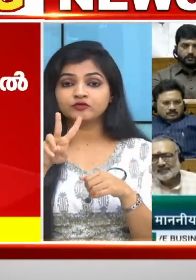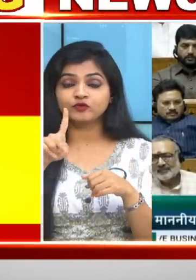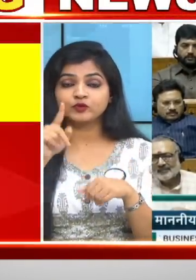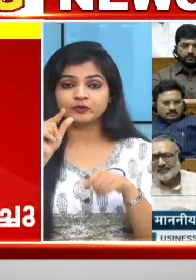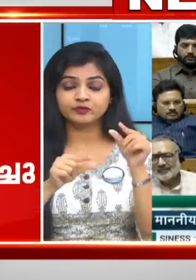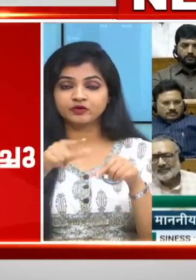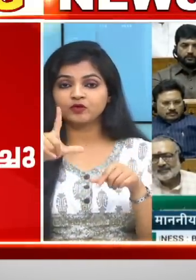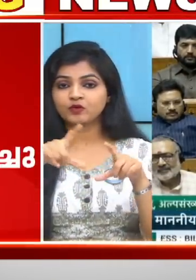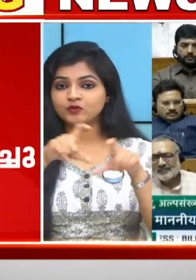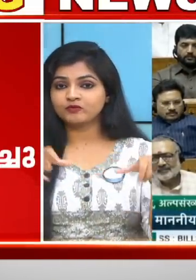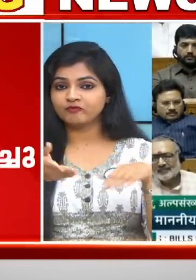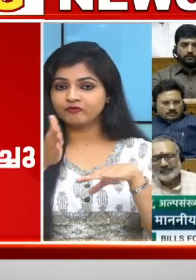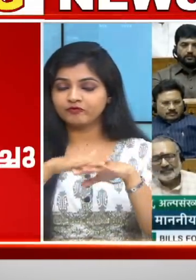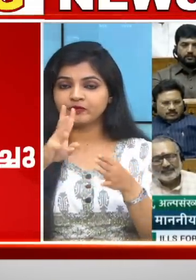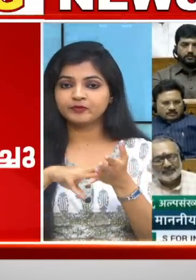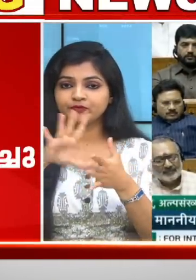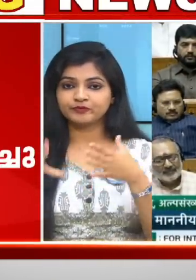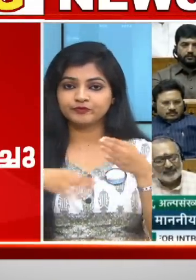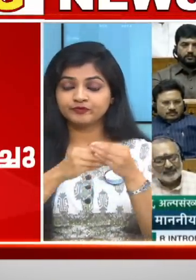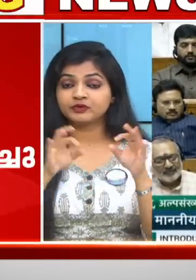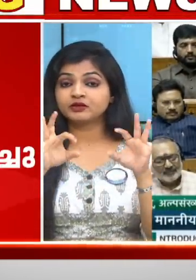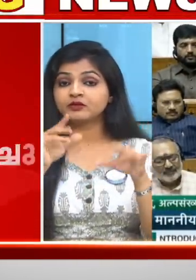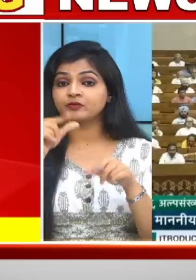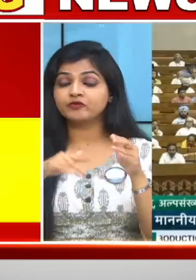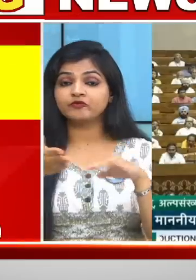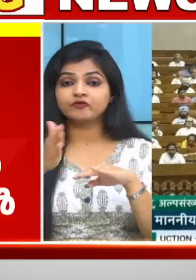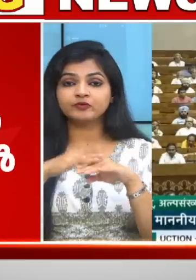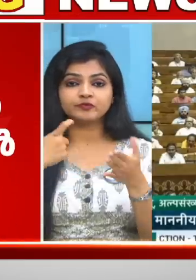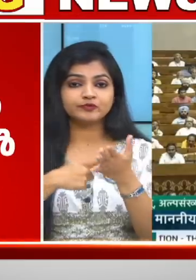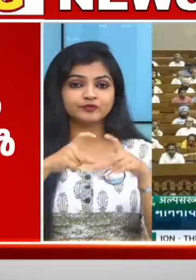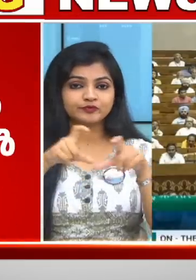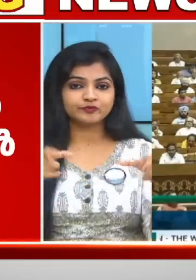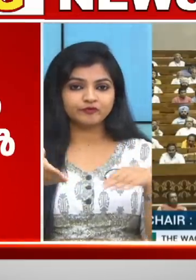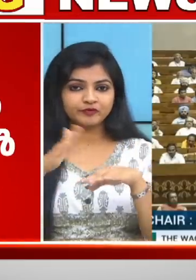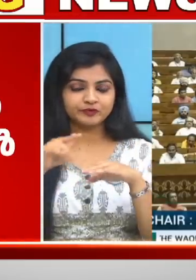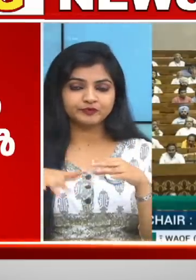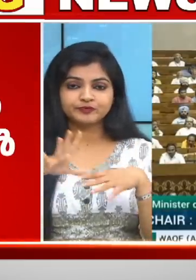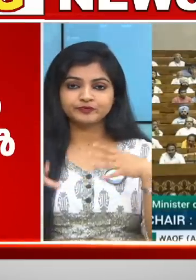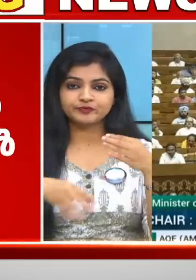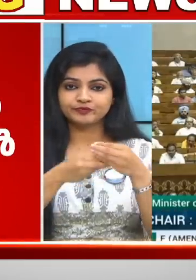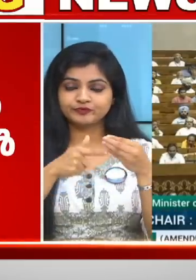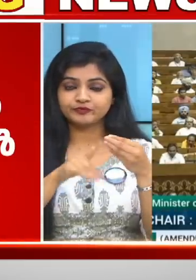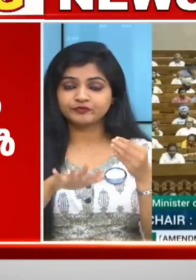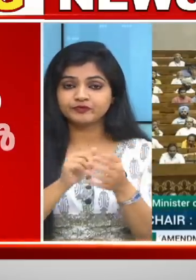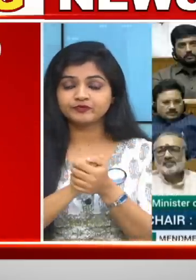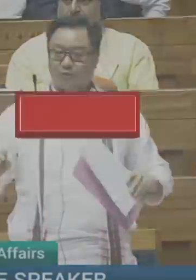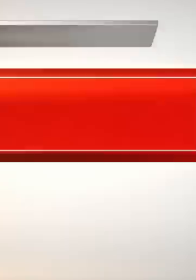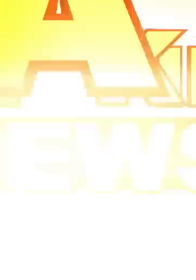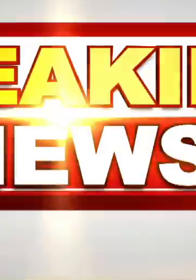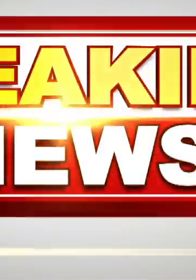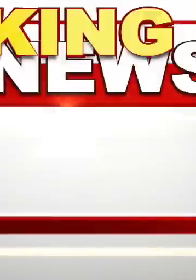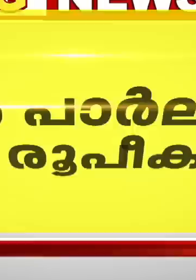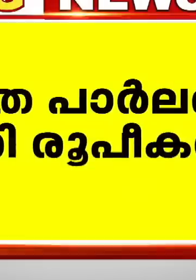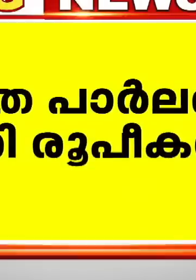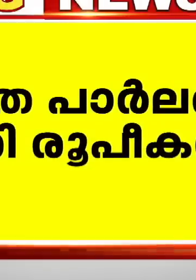നിന്നും അംഗങ്ങളായിട്ട് മാറുക. 10 പേർ രാജ്യസഭയിൽ നിന്ന് ഇതിന്റെ ഭാഗമായിട്ട് എത്തും. ഗൗരവ് ഗഗോയ് അടക്കമുള്ളവരാണ്